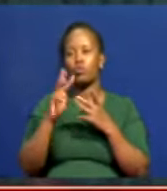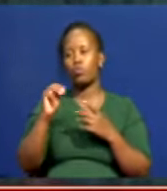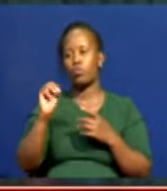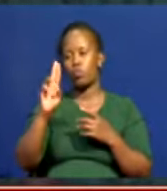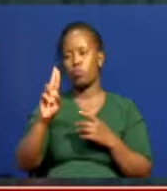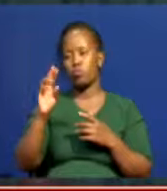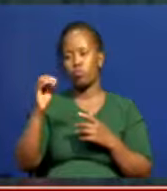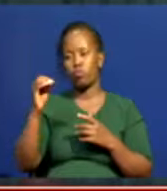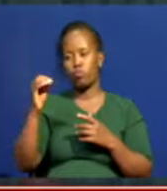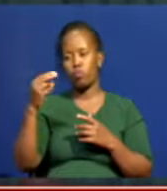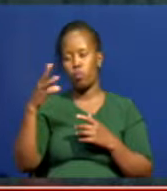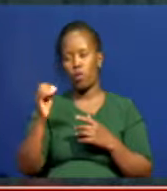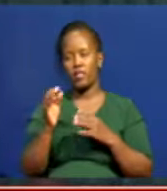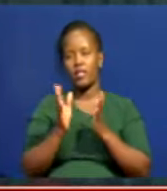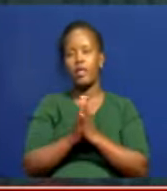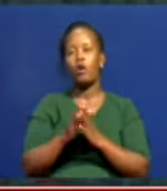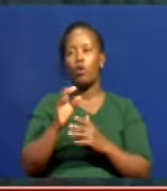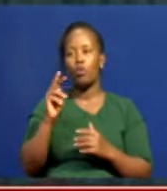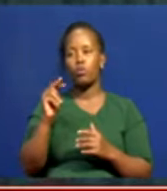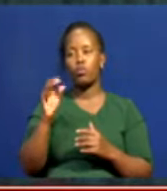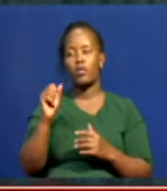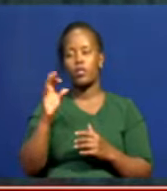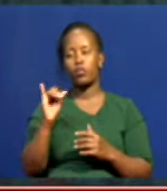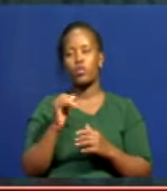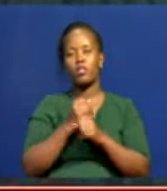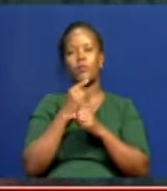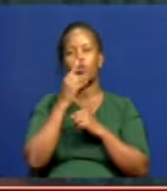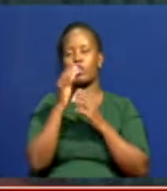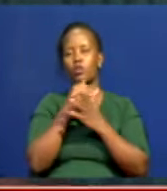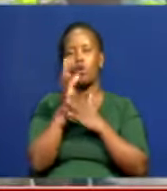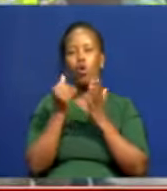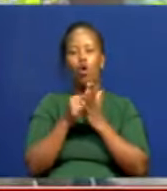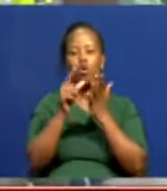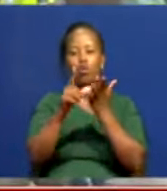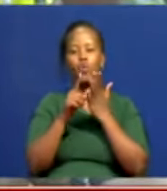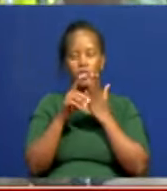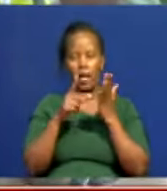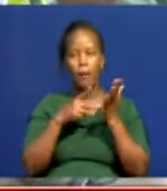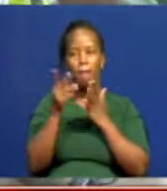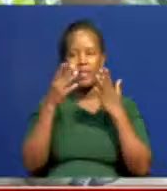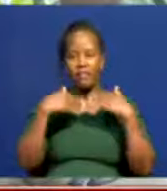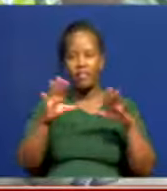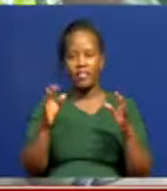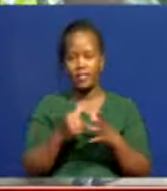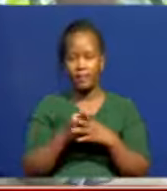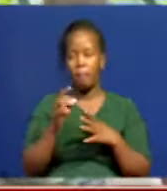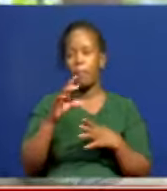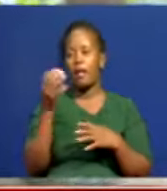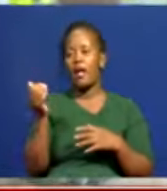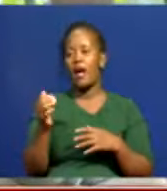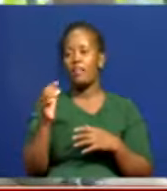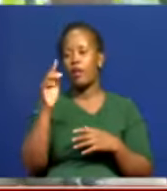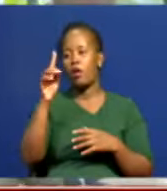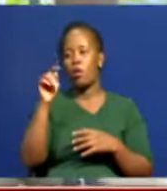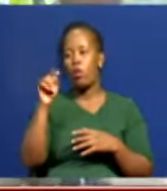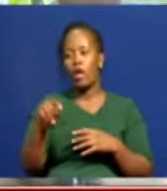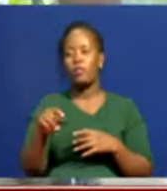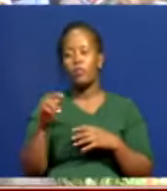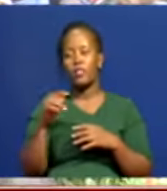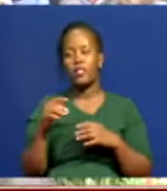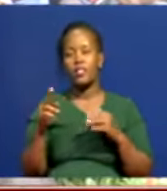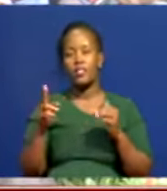ya Sony, tumefanya hivyo kwa kampuni ya Chemeli. Another 1.7 billion shillings to sort farmers'